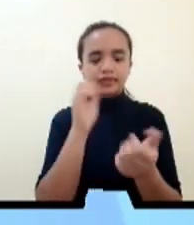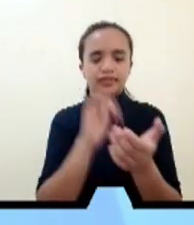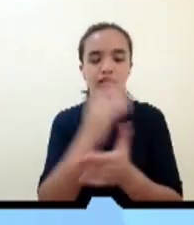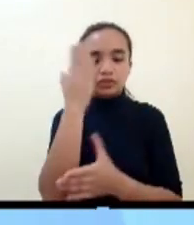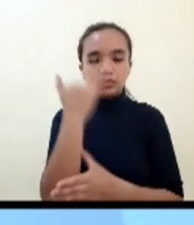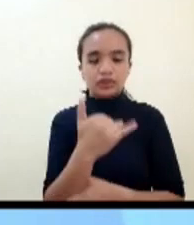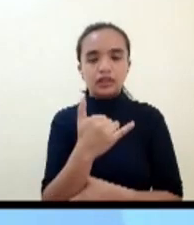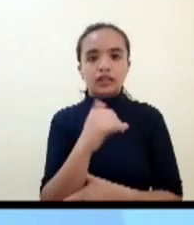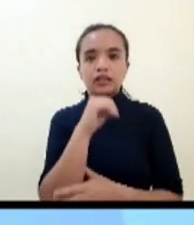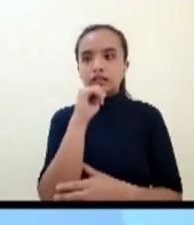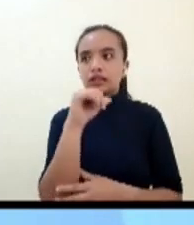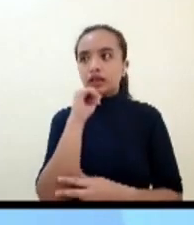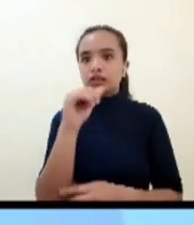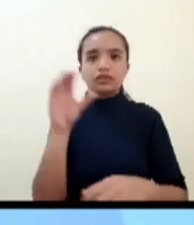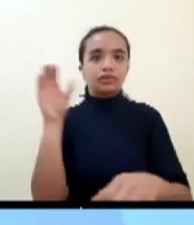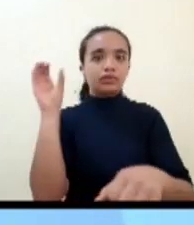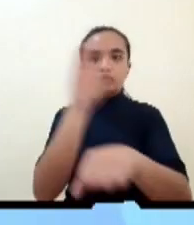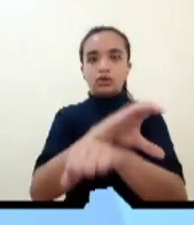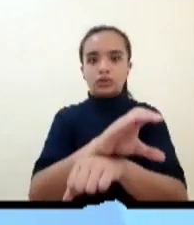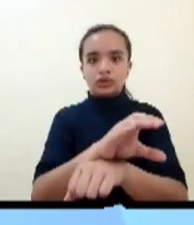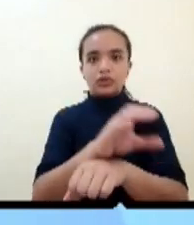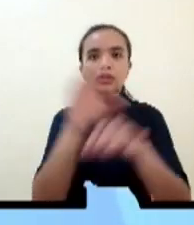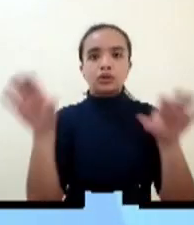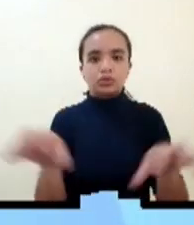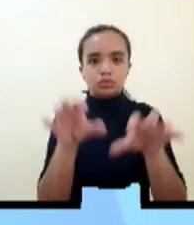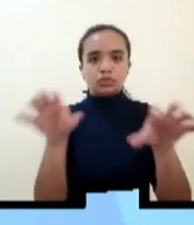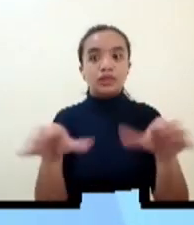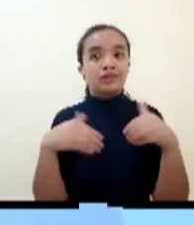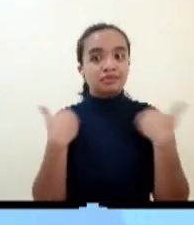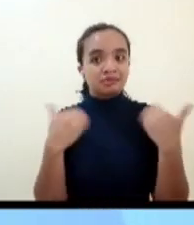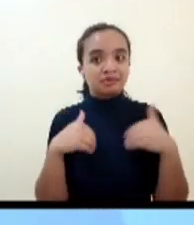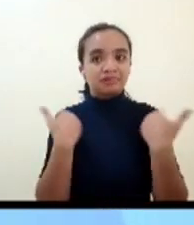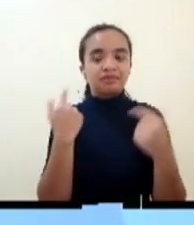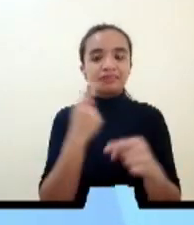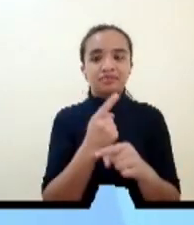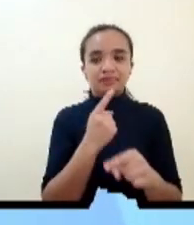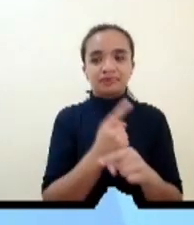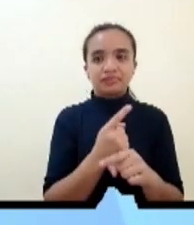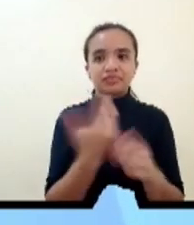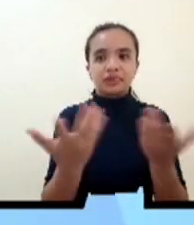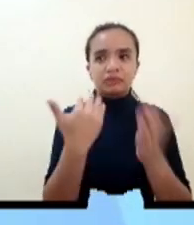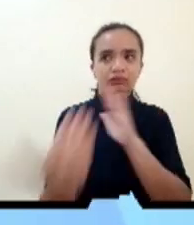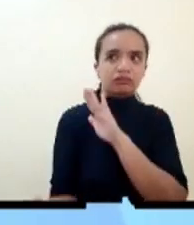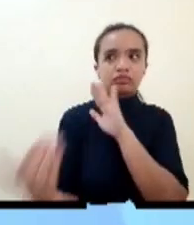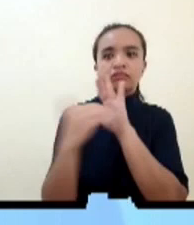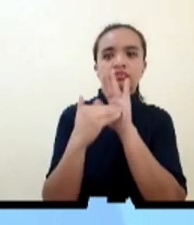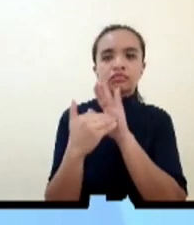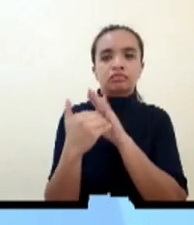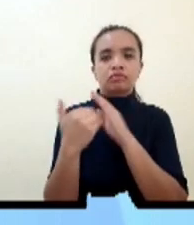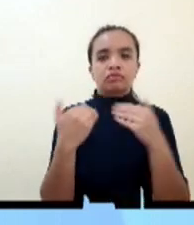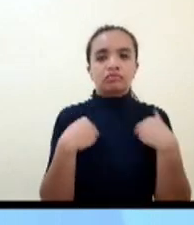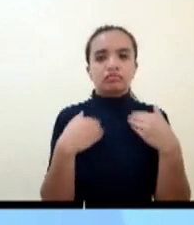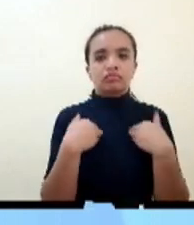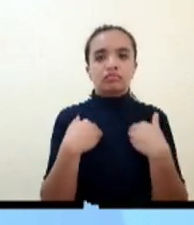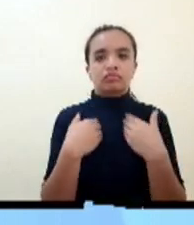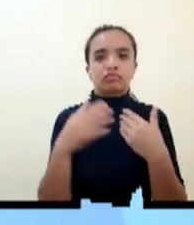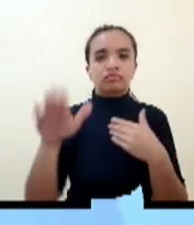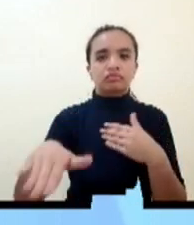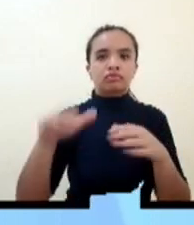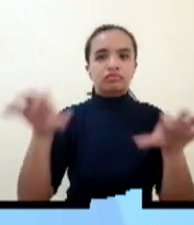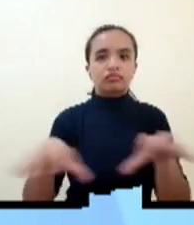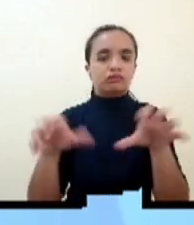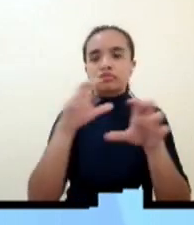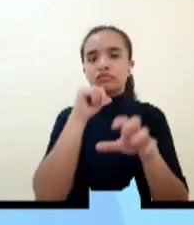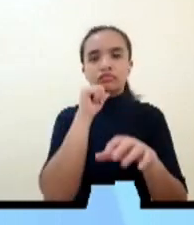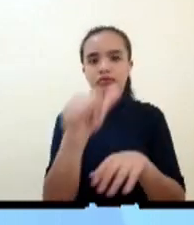natin pinipwersa magtrabaho itong mga kabataan, kasi mabash tayo kasi may mga lumalabas na child labor. This is not child labor, this